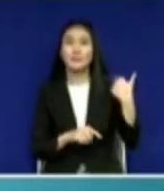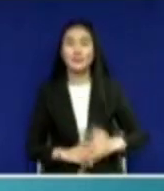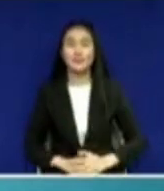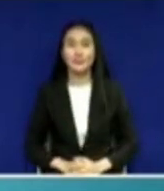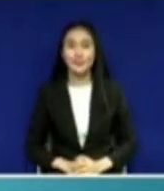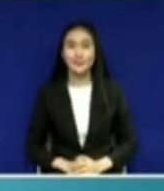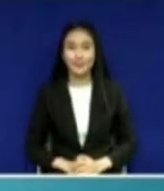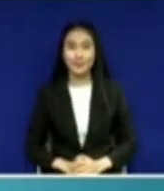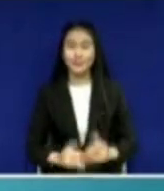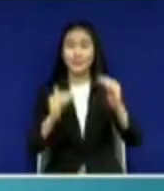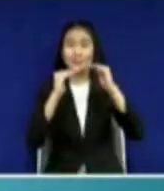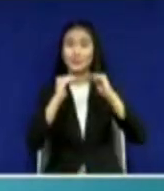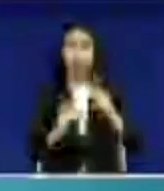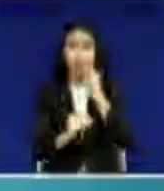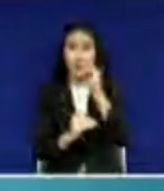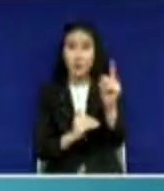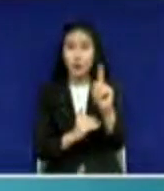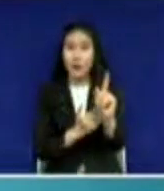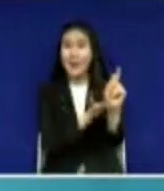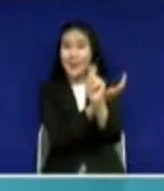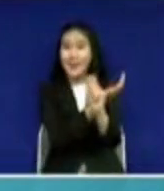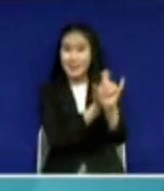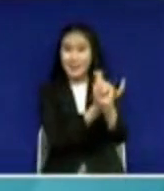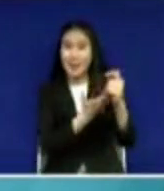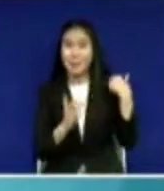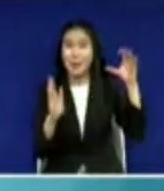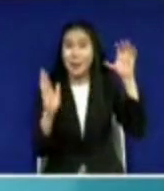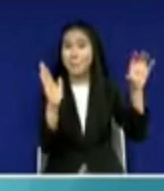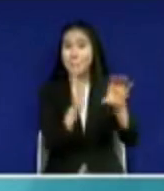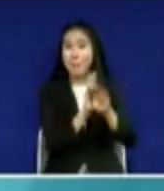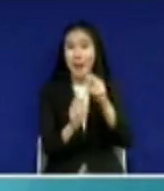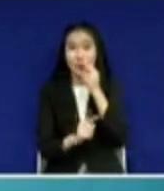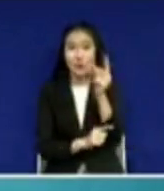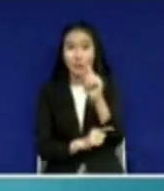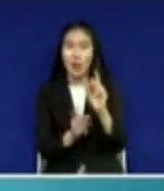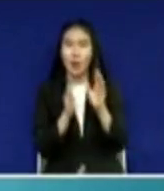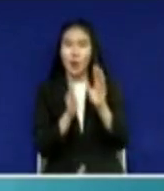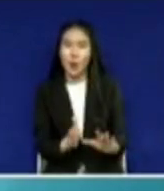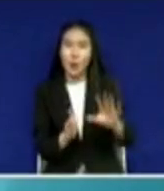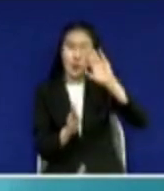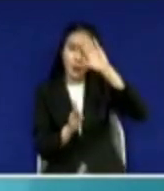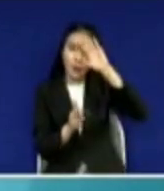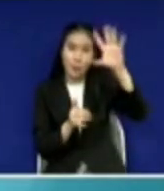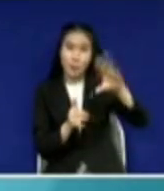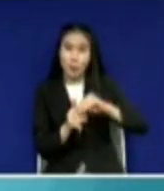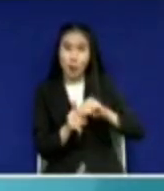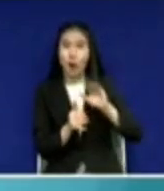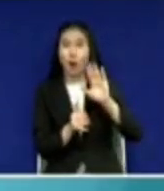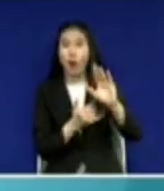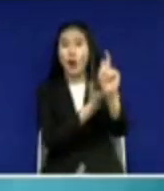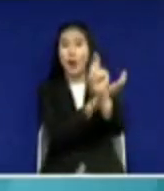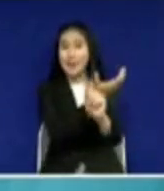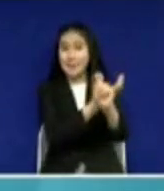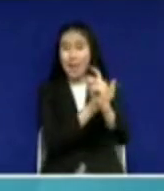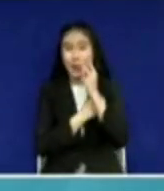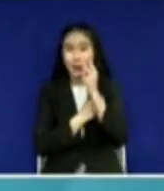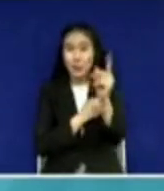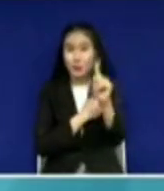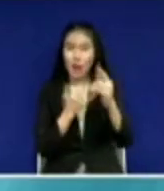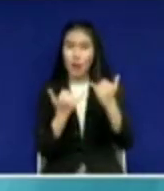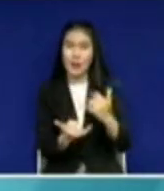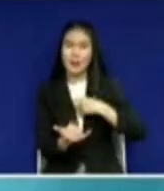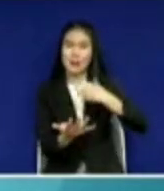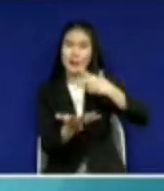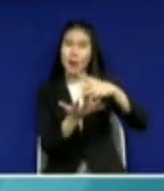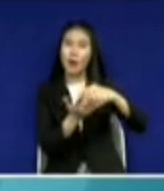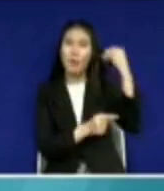มาที่สถานการณ์ในฝั่งเอเชียนะคะนี้เป็นกราฟแสดงจำนวนผู้ป่วยรายใหม่ของประเทศในฝั่งเอเชียค่ะตามที่รายงานกันมาต